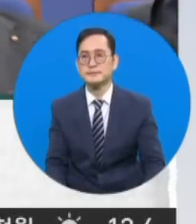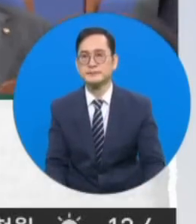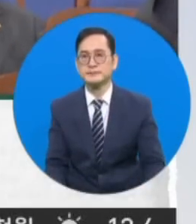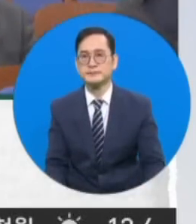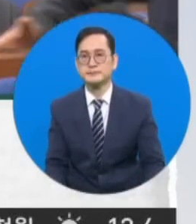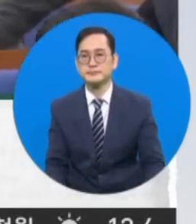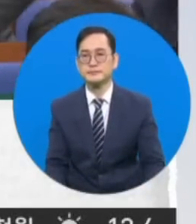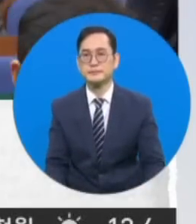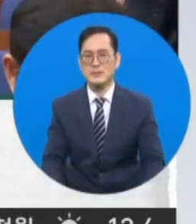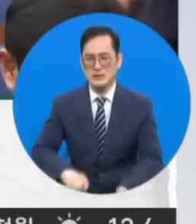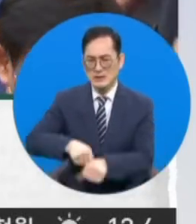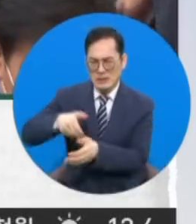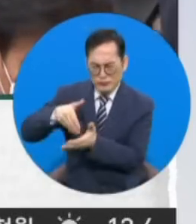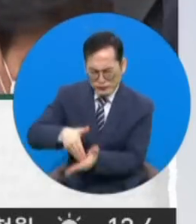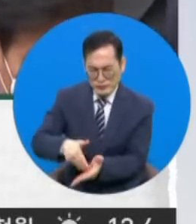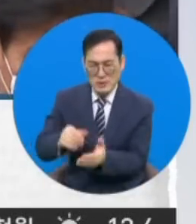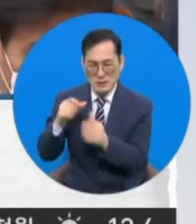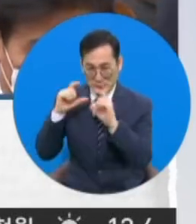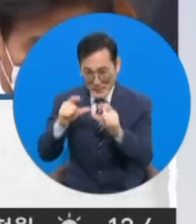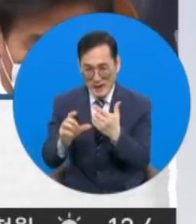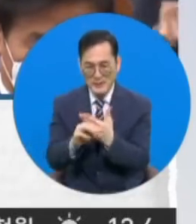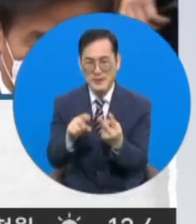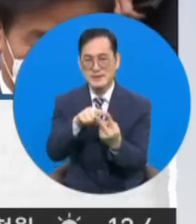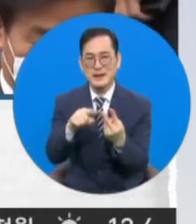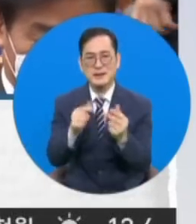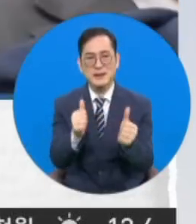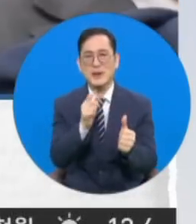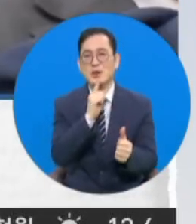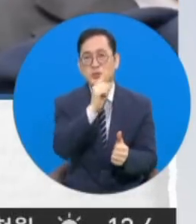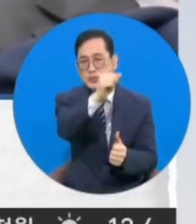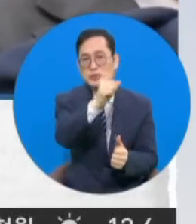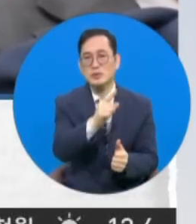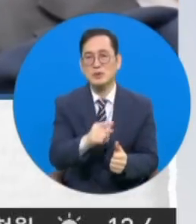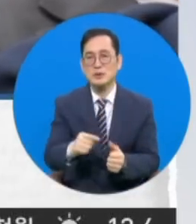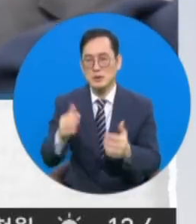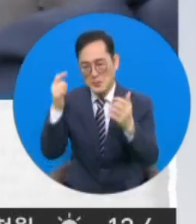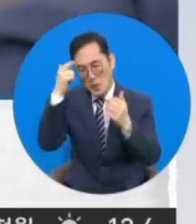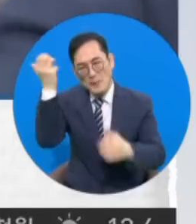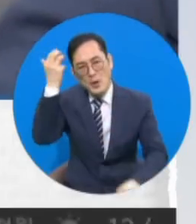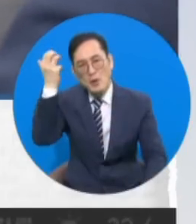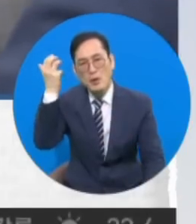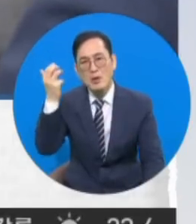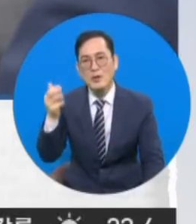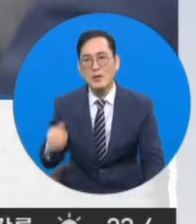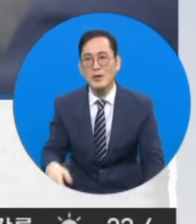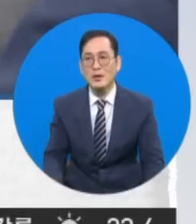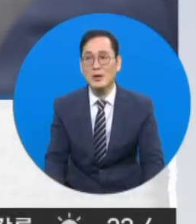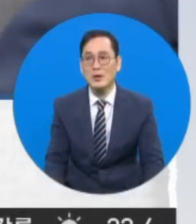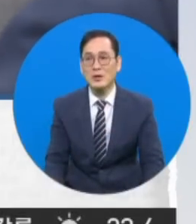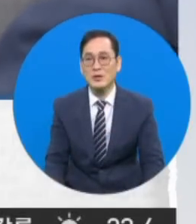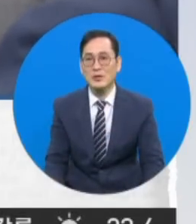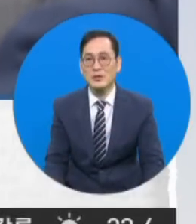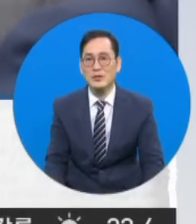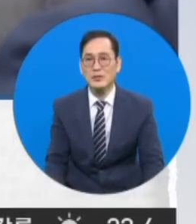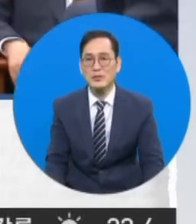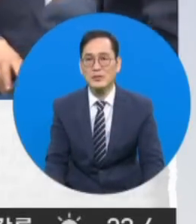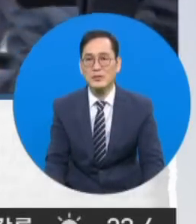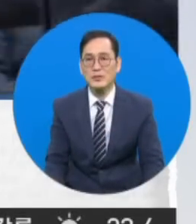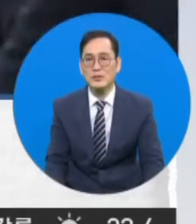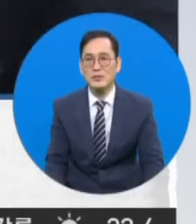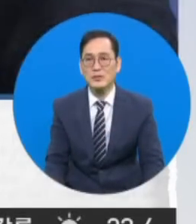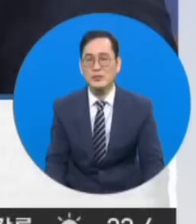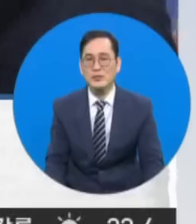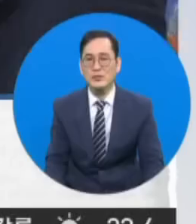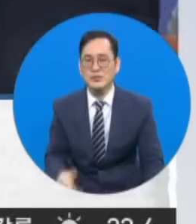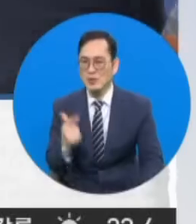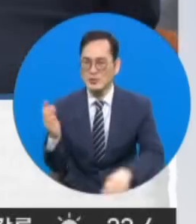세게 징계하자니 두 최고위원의 어떤 출마 길을 막아버린다는 것 그 결국 또 정권교체를 같이 했던 사람들로서 약간의